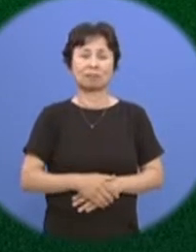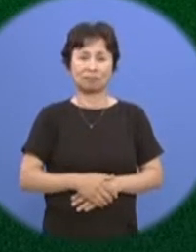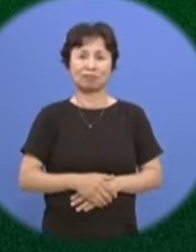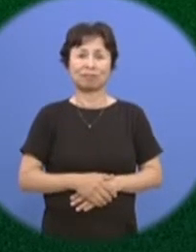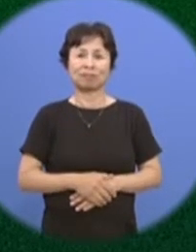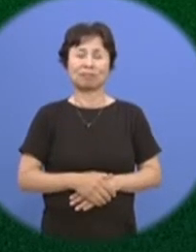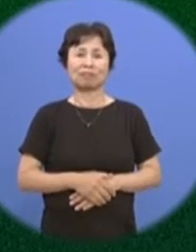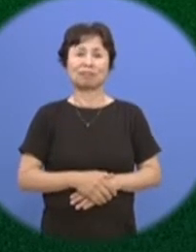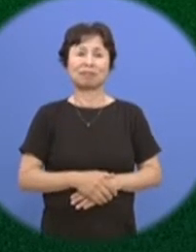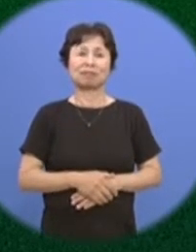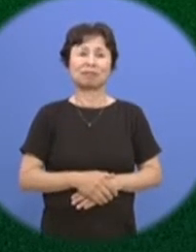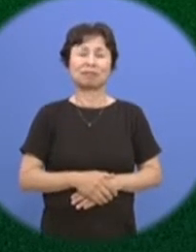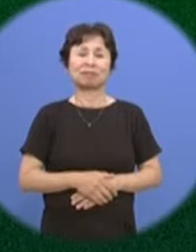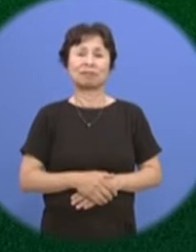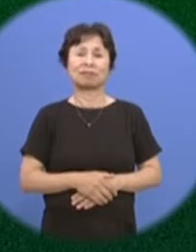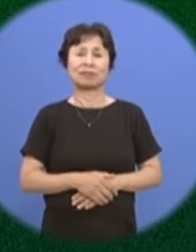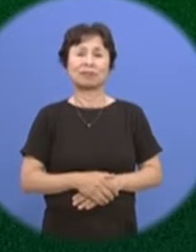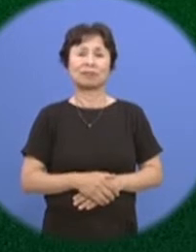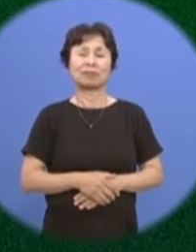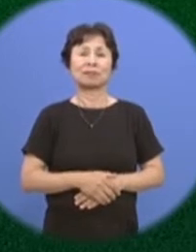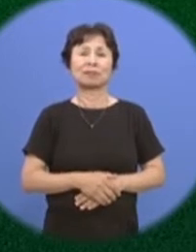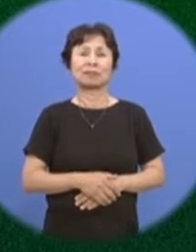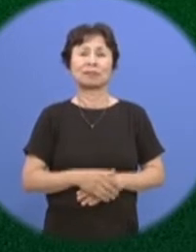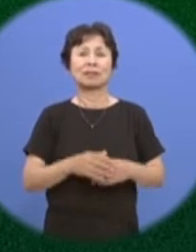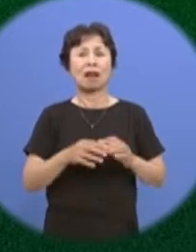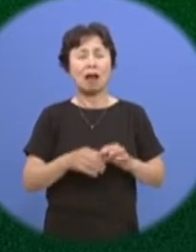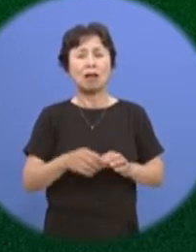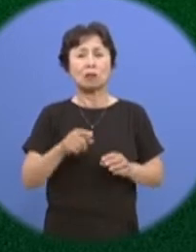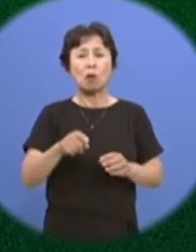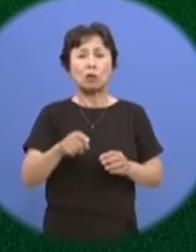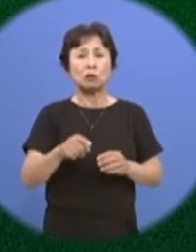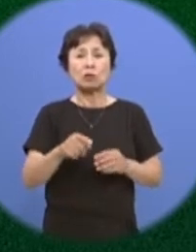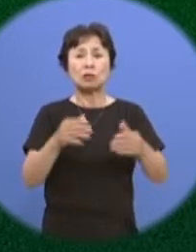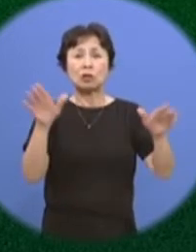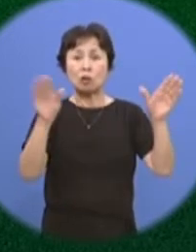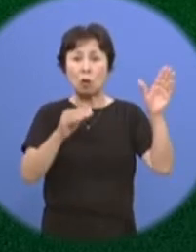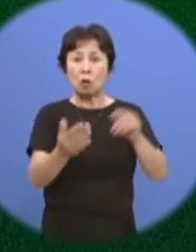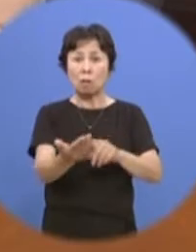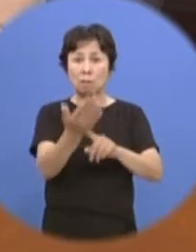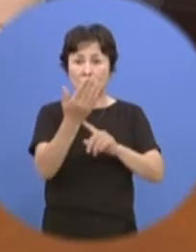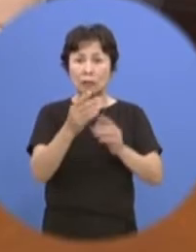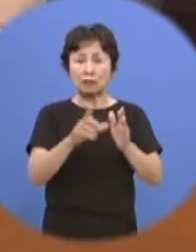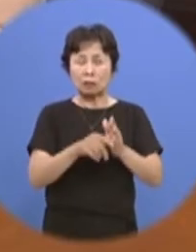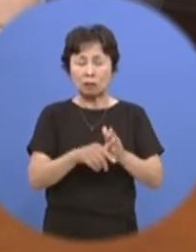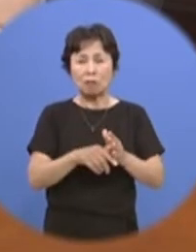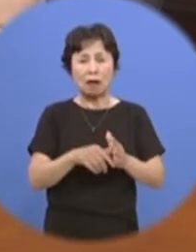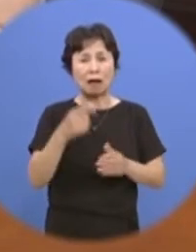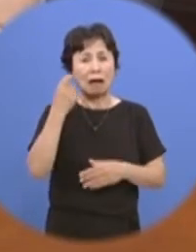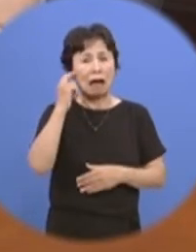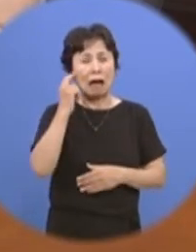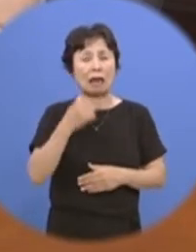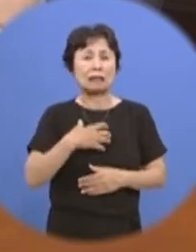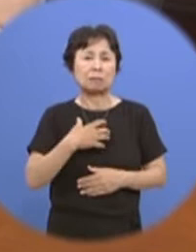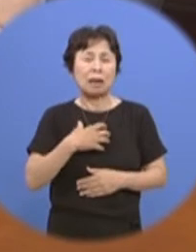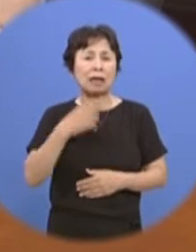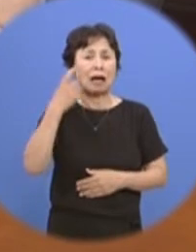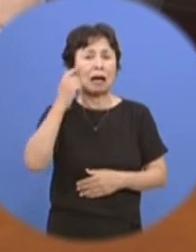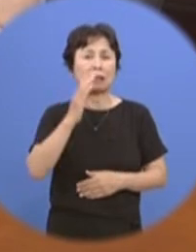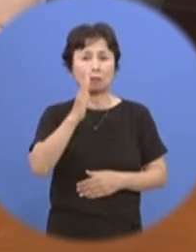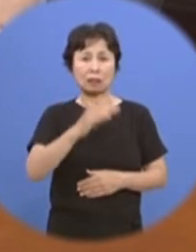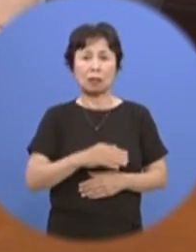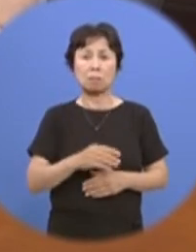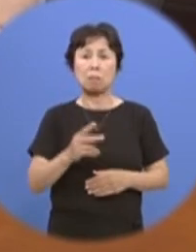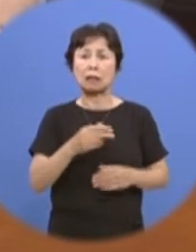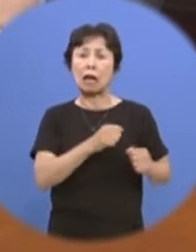危ないかなというようなことも考えてもらわないといけない、うん、それからですね、 はい、 危ないなと思った時にどこへ逃げよう